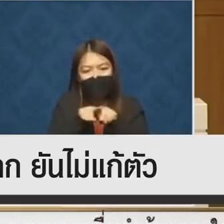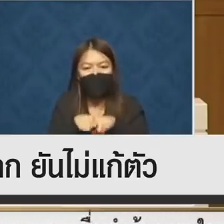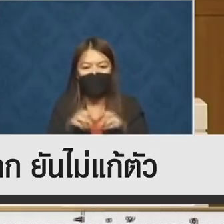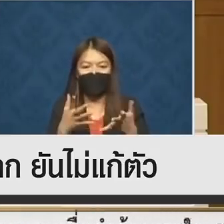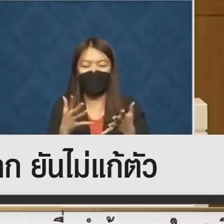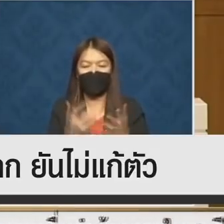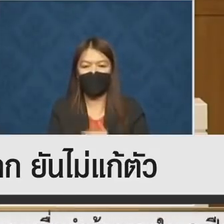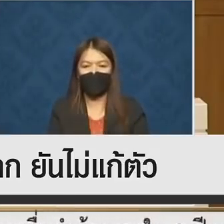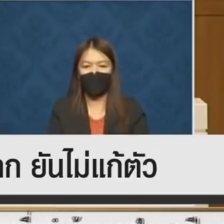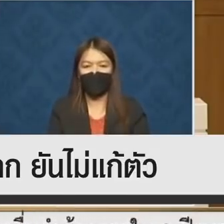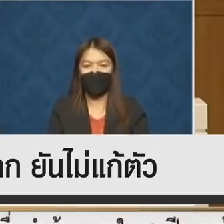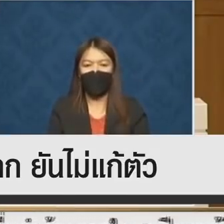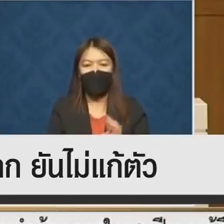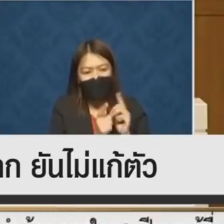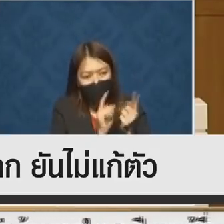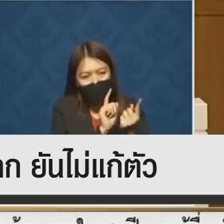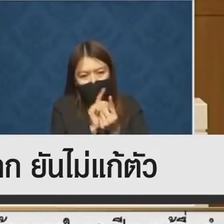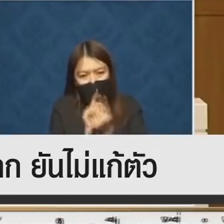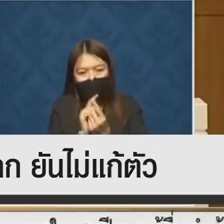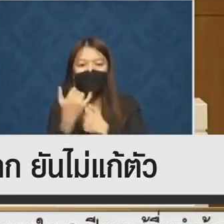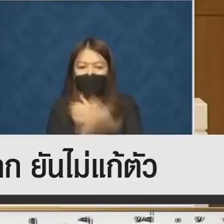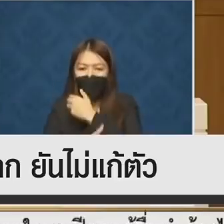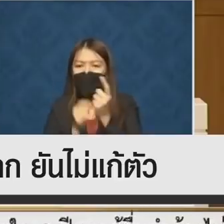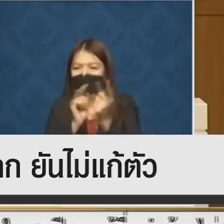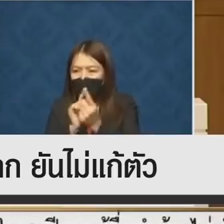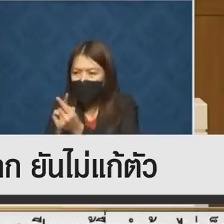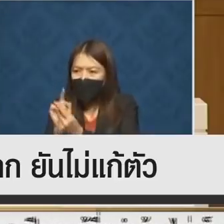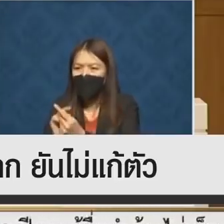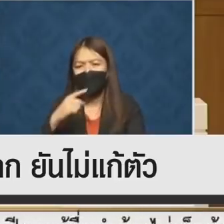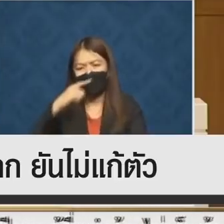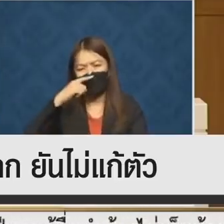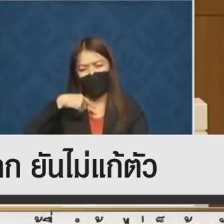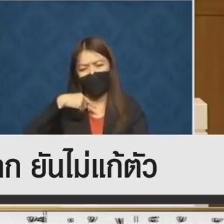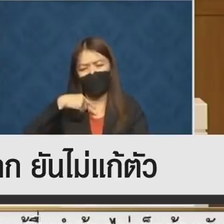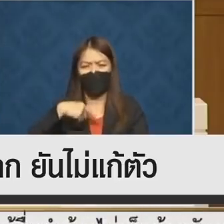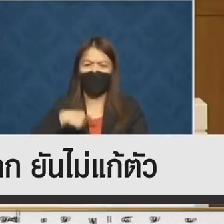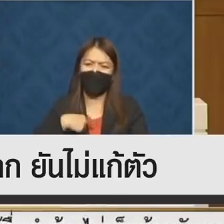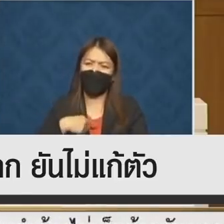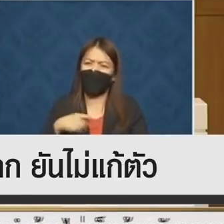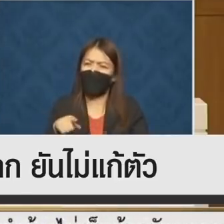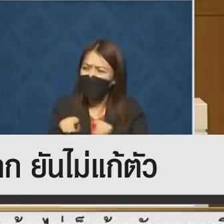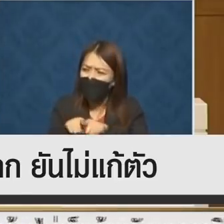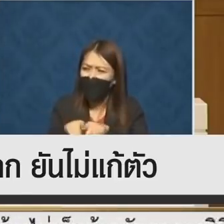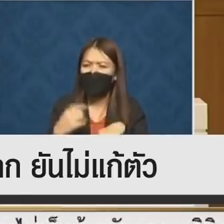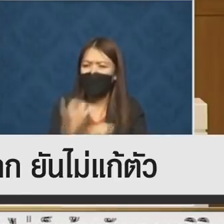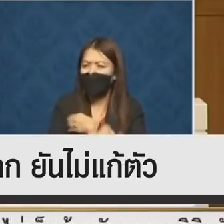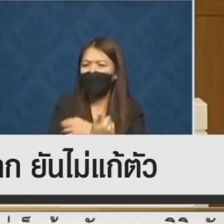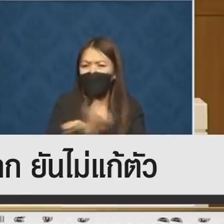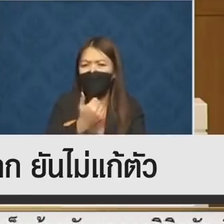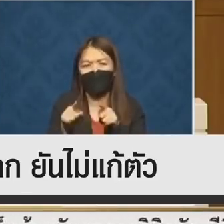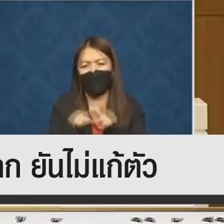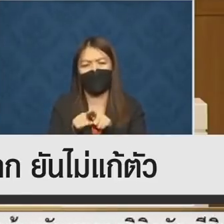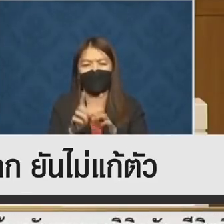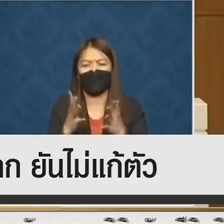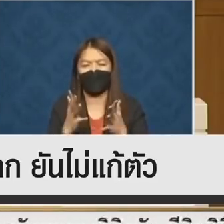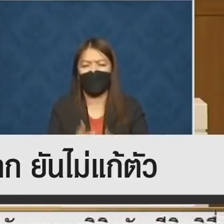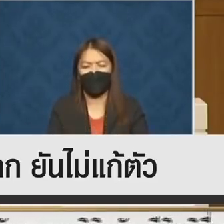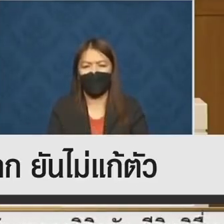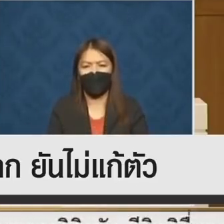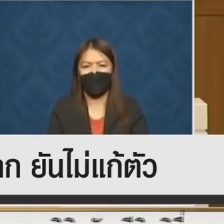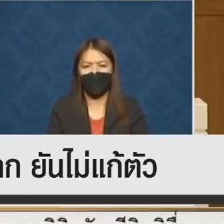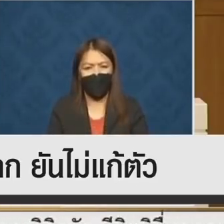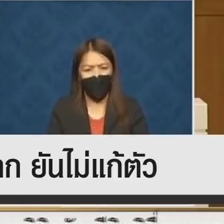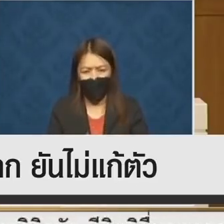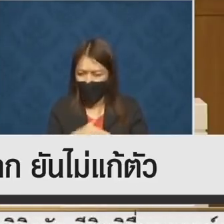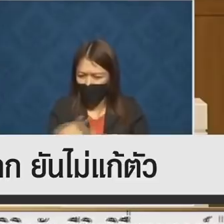ผมพบกับต่างประเทศผมพบกับใครก็แล้วแต่ในอาเซียนประเทศไทยไม่มีอะไรที่เหมือนคนอื่นเขาเลยเรามีศักยภาพพร้อม